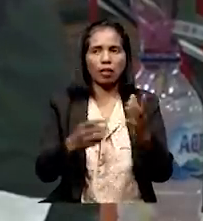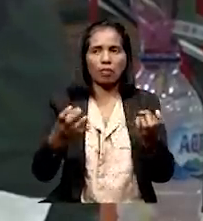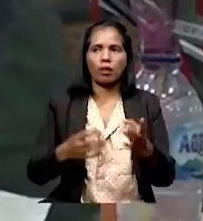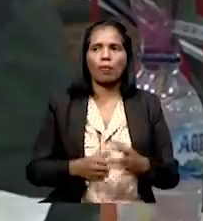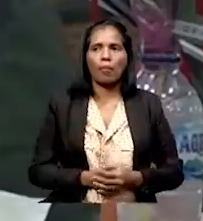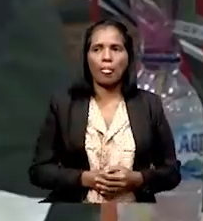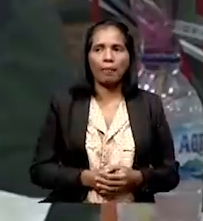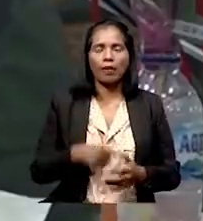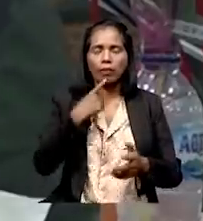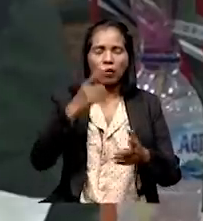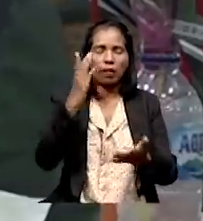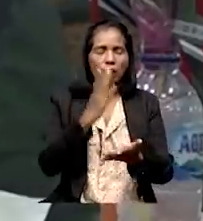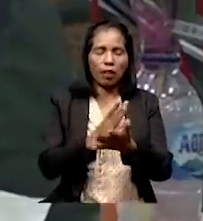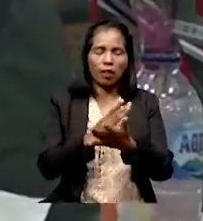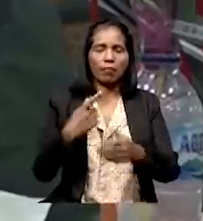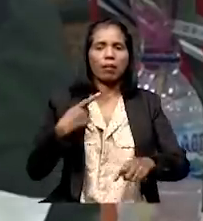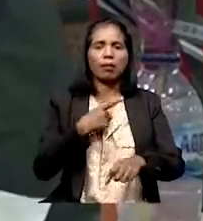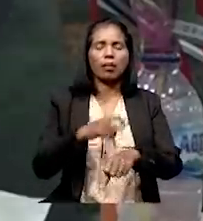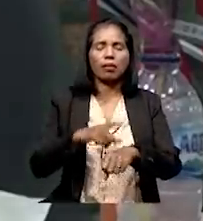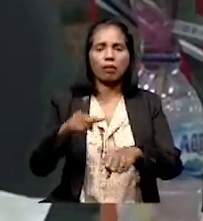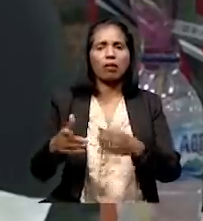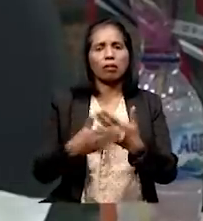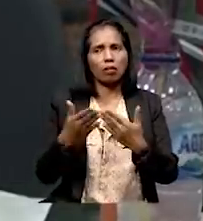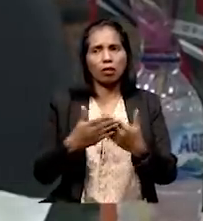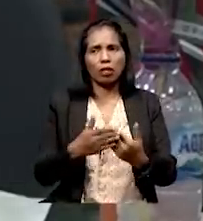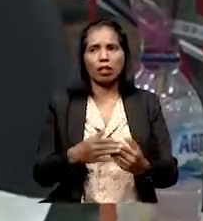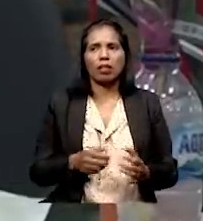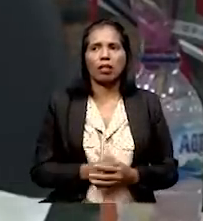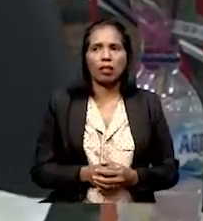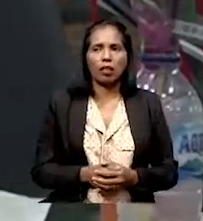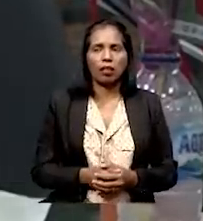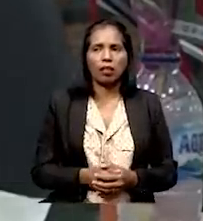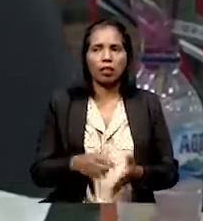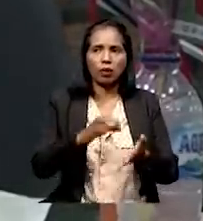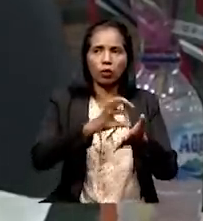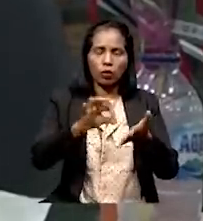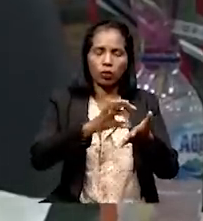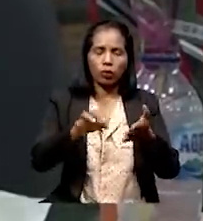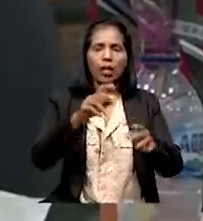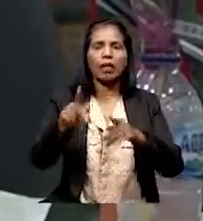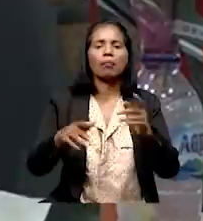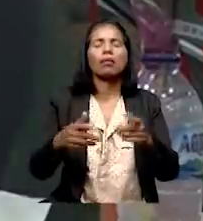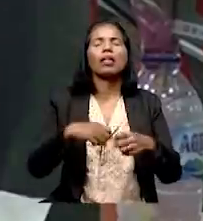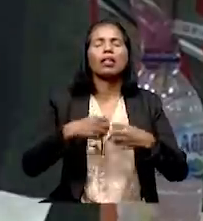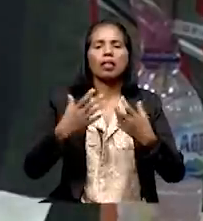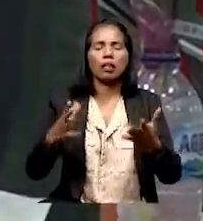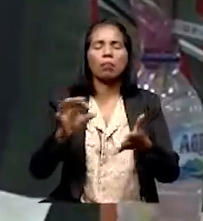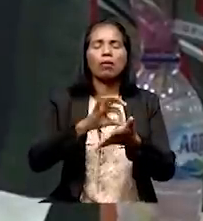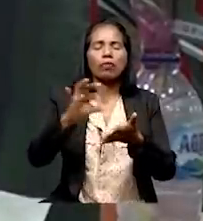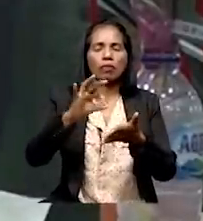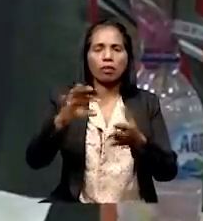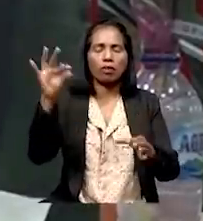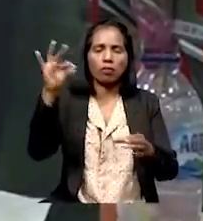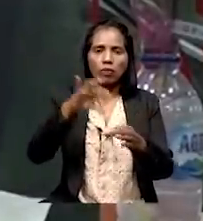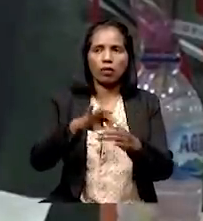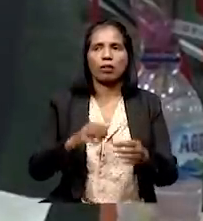Gampang ha atu di solo parlamen tu gampang ha. E sura mati tia ne tene e mahira matu sai votando se baia ne adep